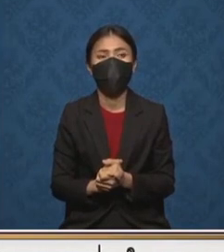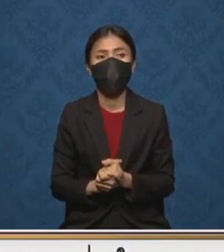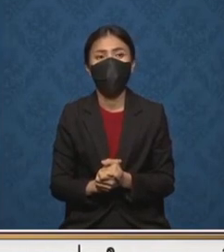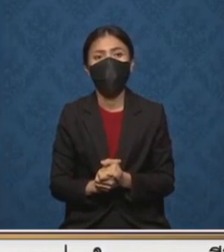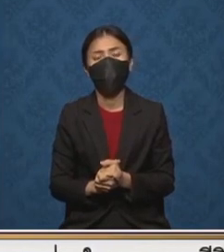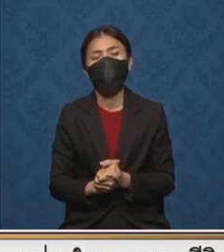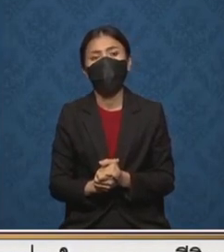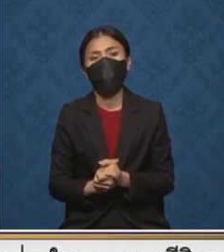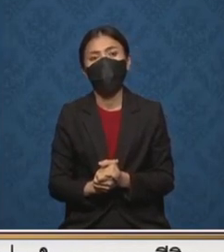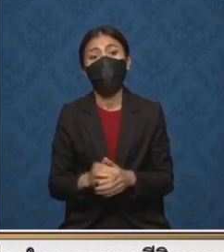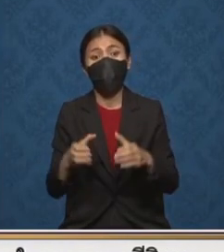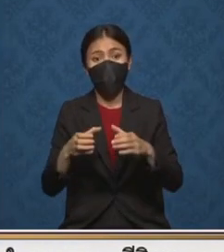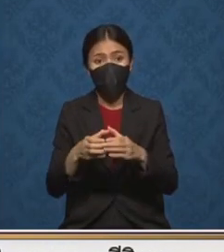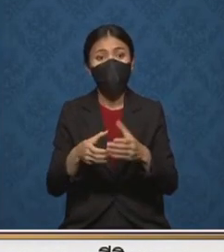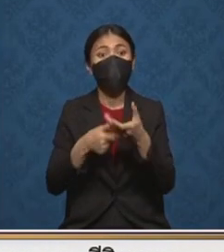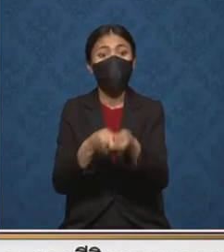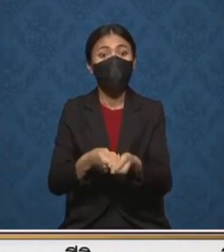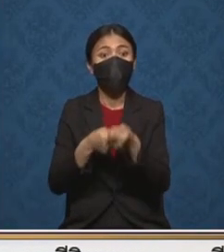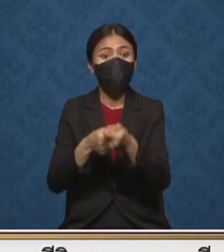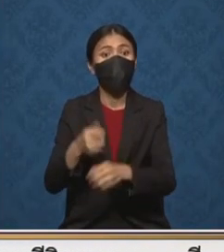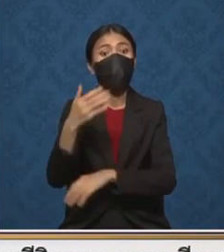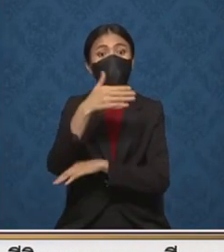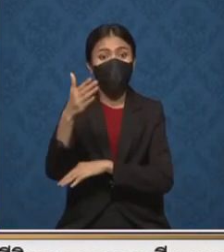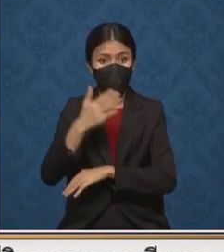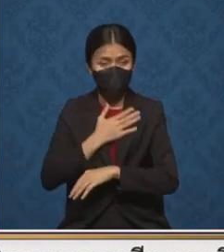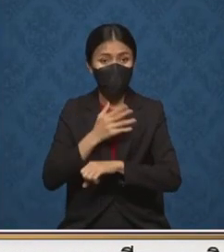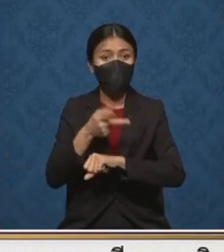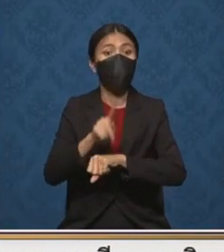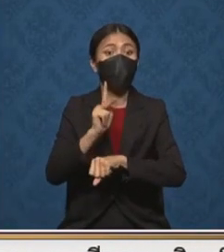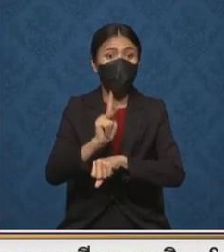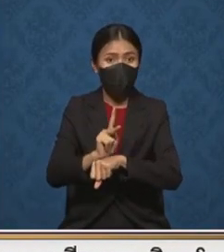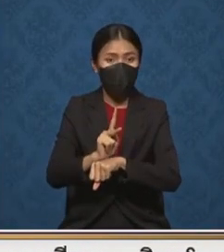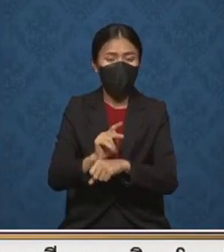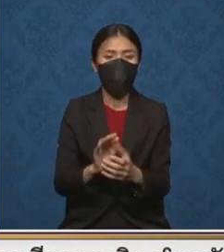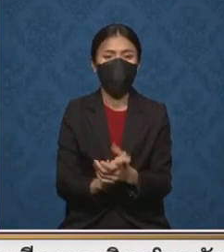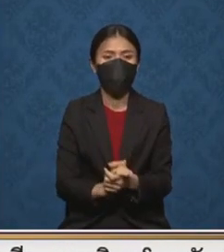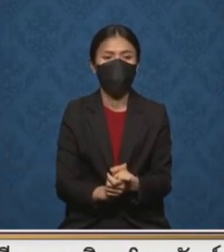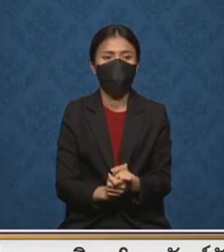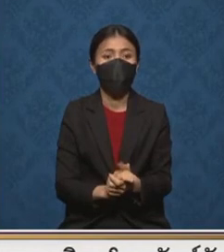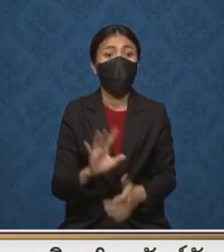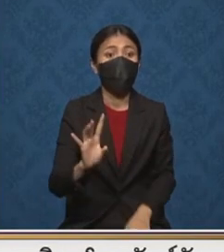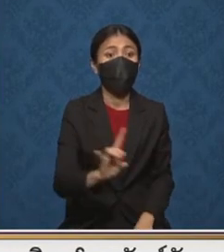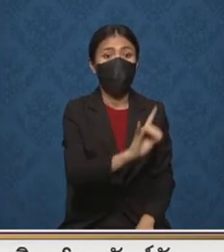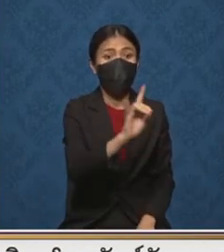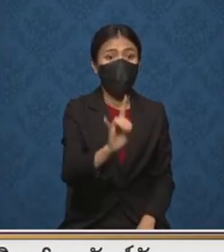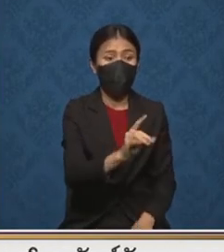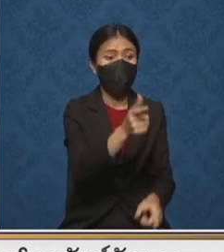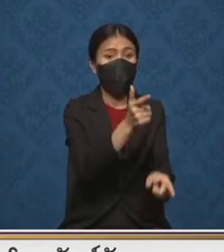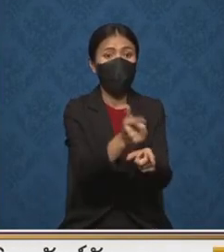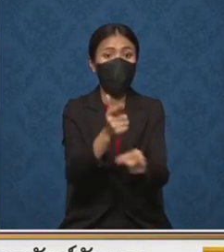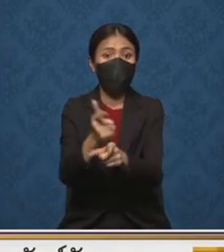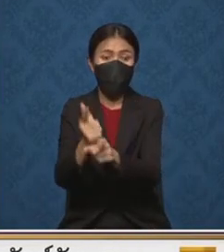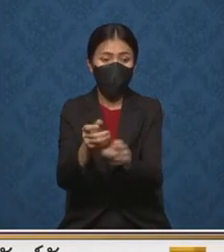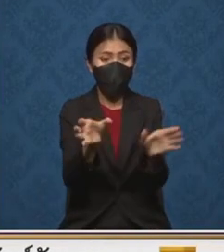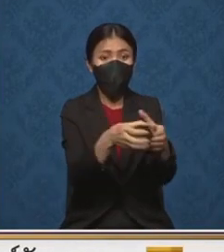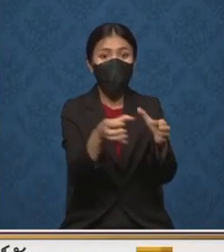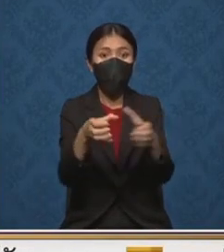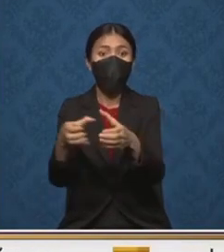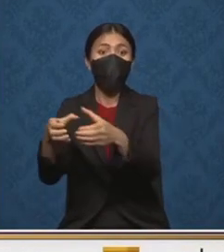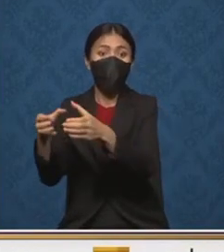กลุ่มสหกรณ์ระดับประเทศจะมีตัวแทนเกษตรกรที่เลี้ยงสัตว์เพราะกลุ่มเกษตรกรมี 5ประเภท